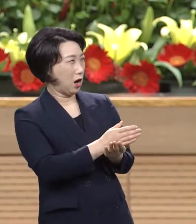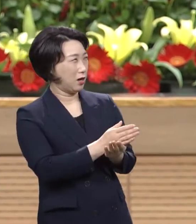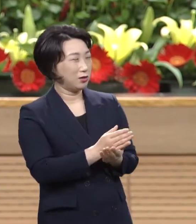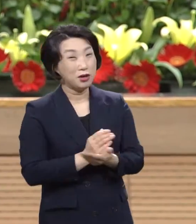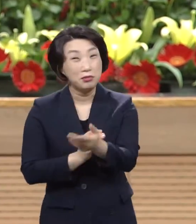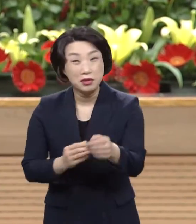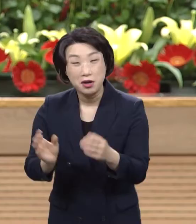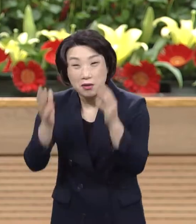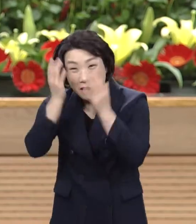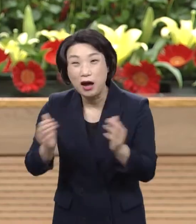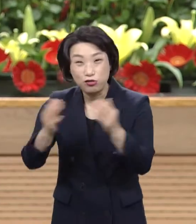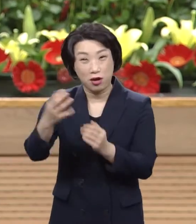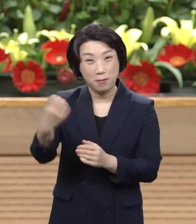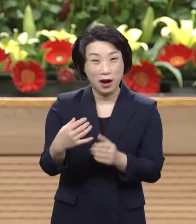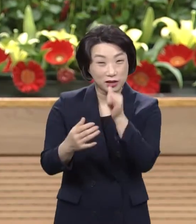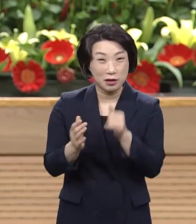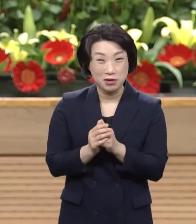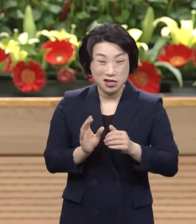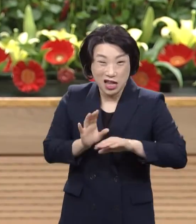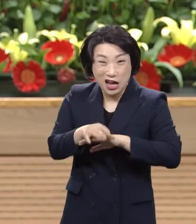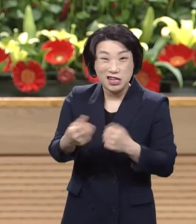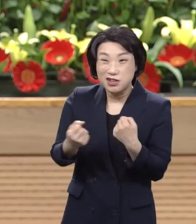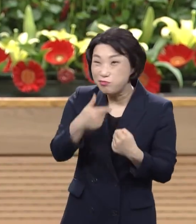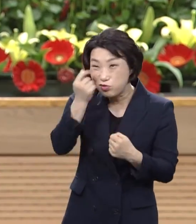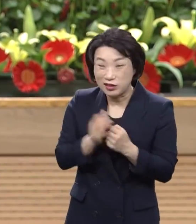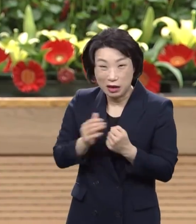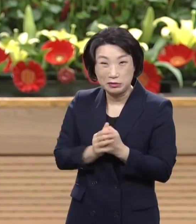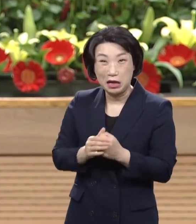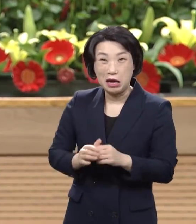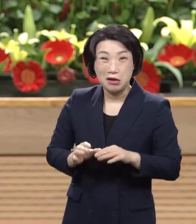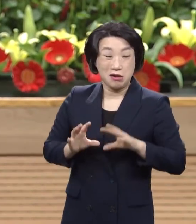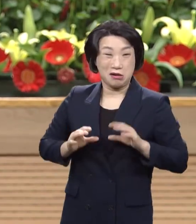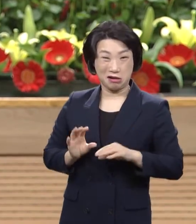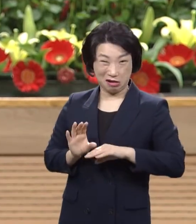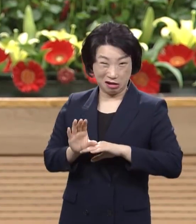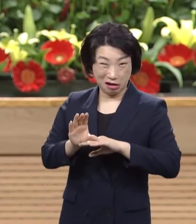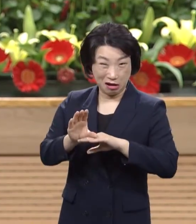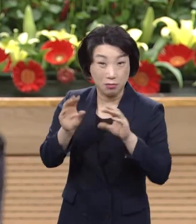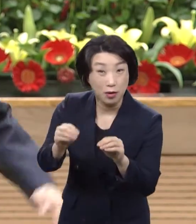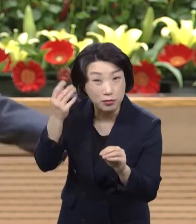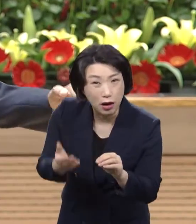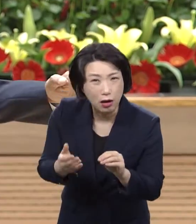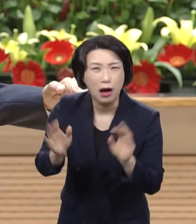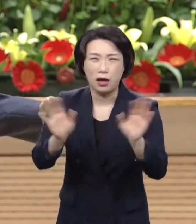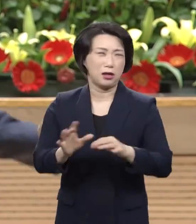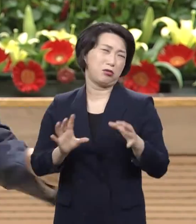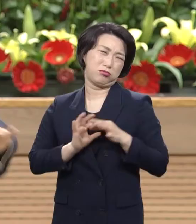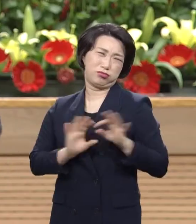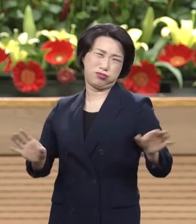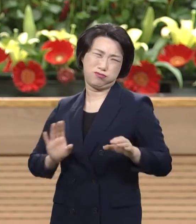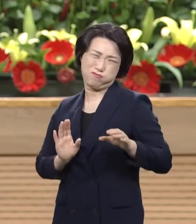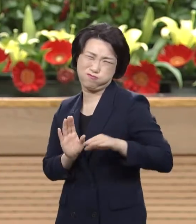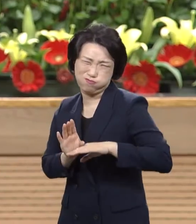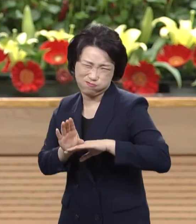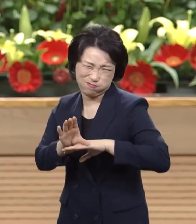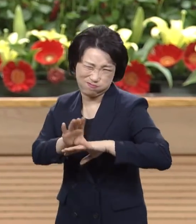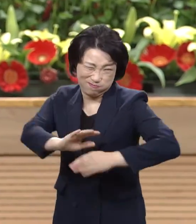배추가 그런다고 탱크 힘이 모자라서 배추밭에서 썩었어? 안 서. 그냥 밀고 가.